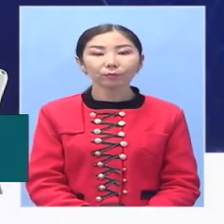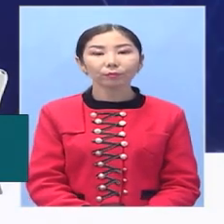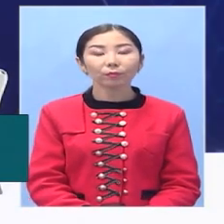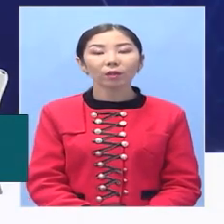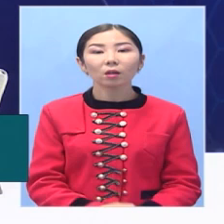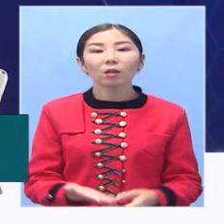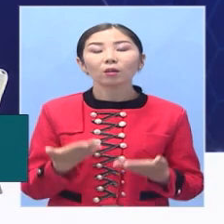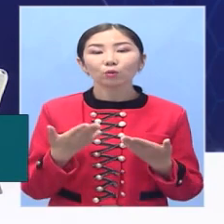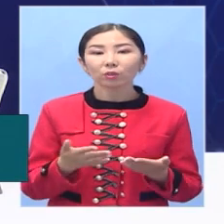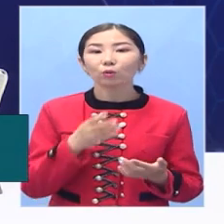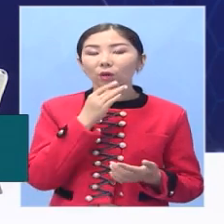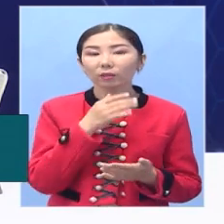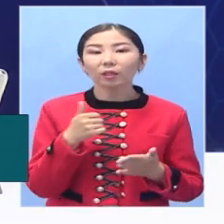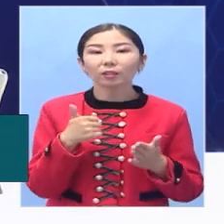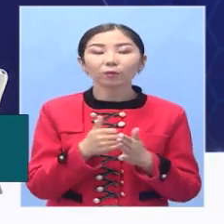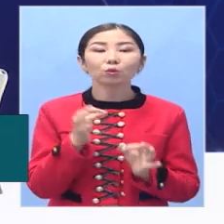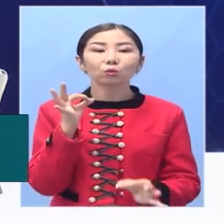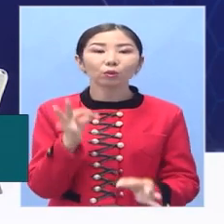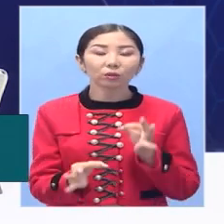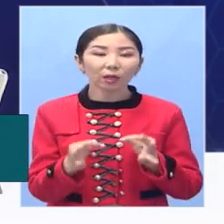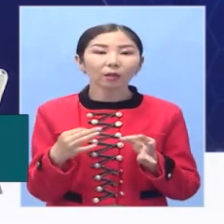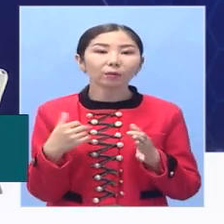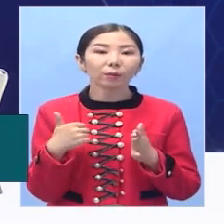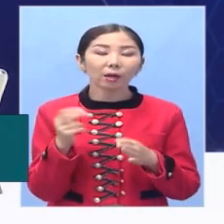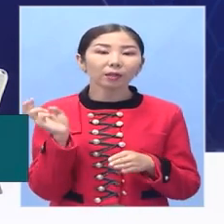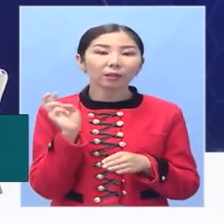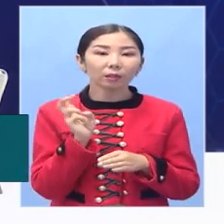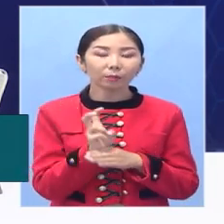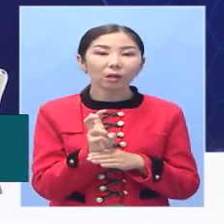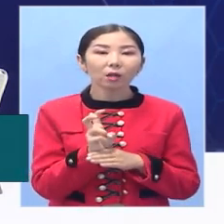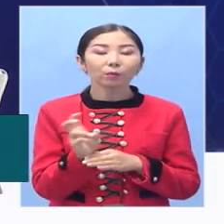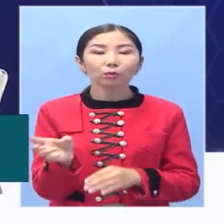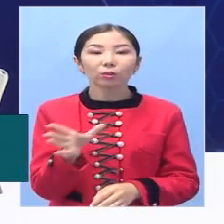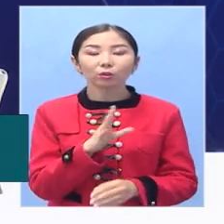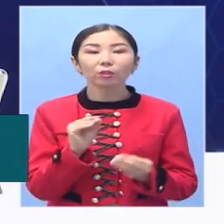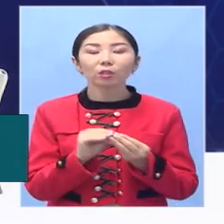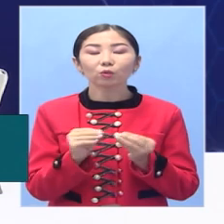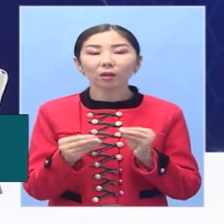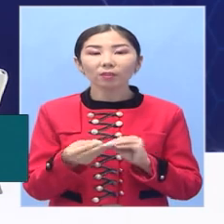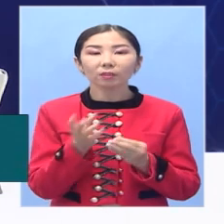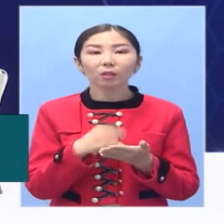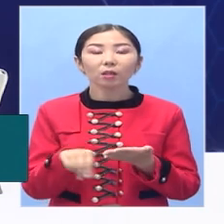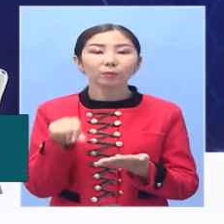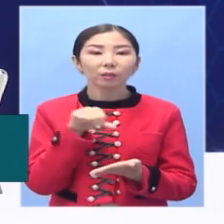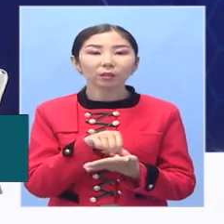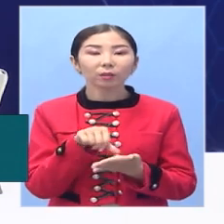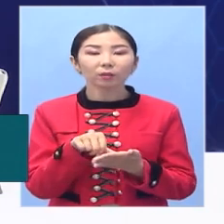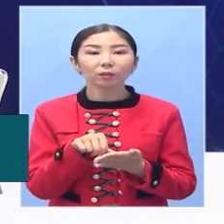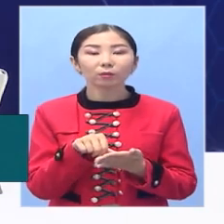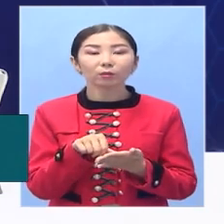танылғандар бар ма жалпы? Сотқа беріп, өздеріңіз осы мәселені шешуге қатысты жосықсыз мердігер деп